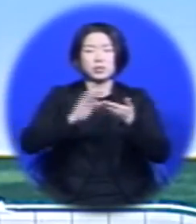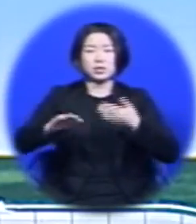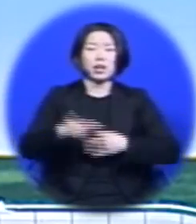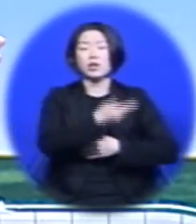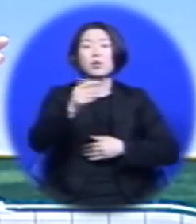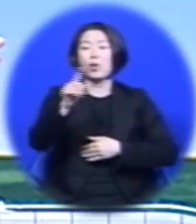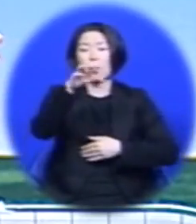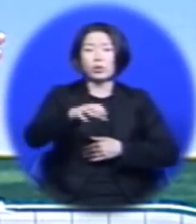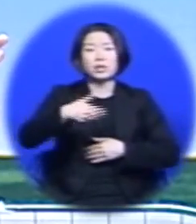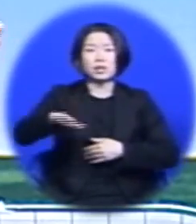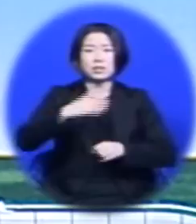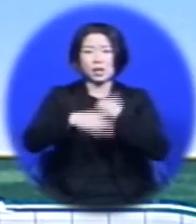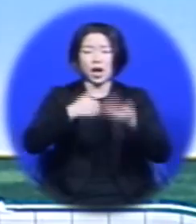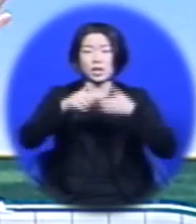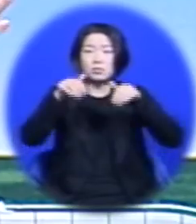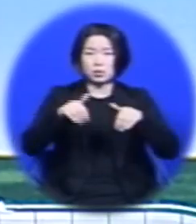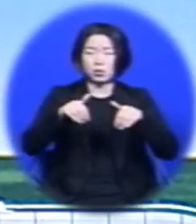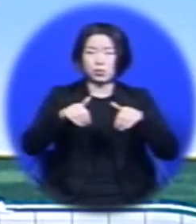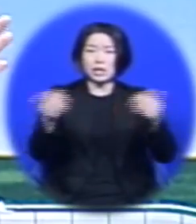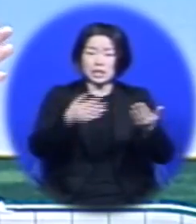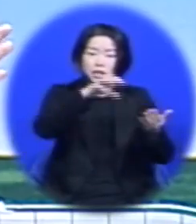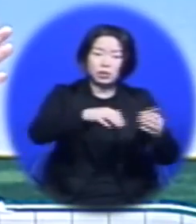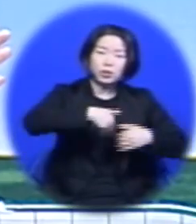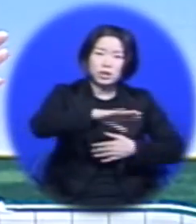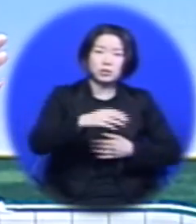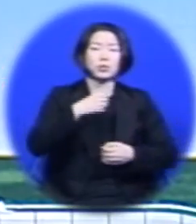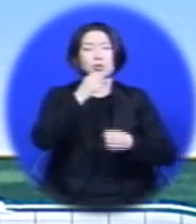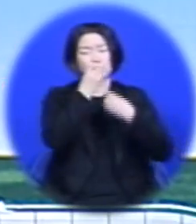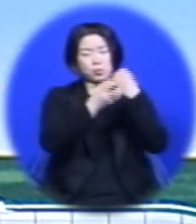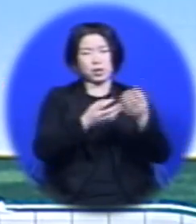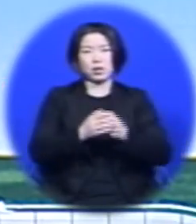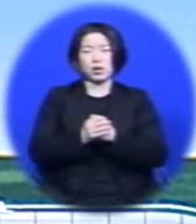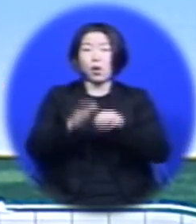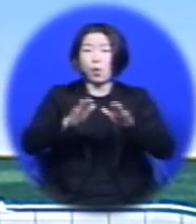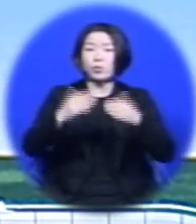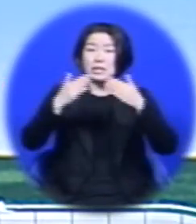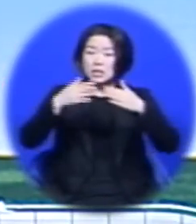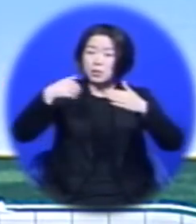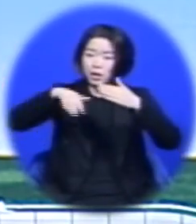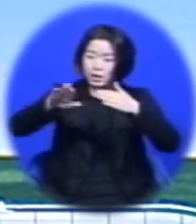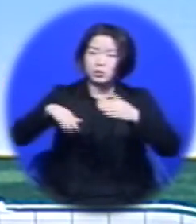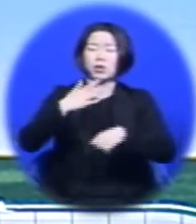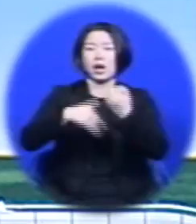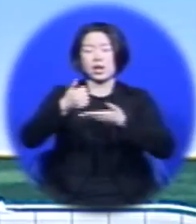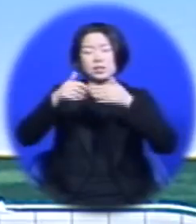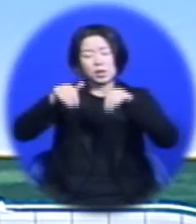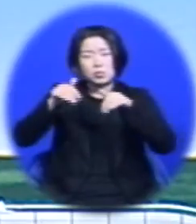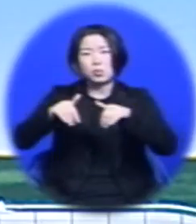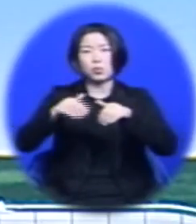된 나는 하나님의 종이 될 직장에 가서도 나는 하나님의 종이라 오늘 집에 돌아가서도 나는 하나님의